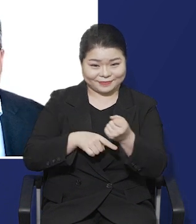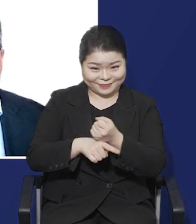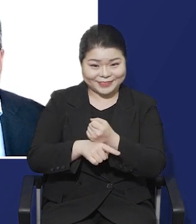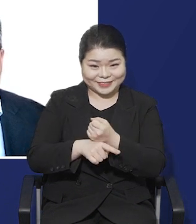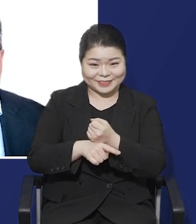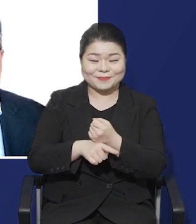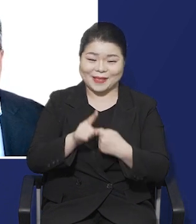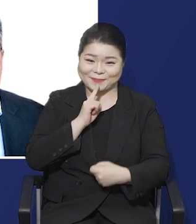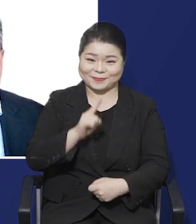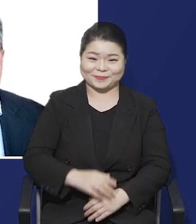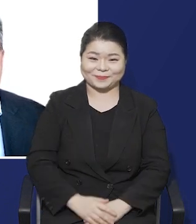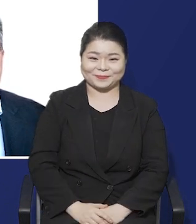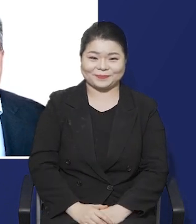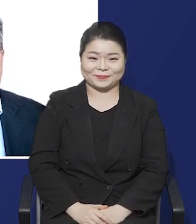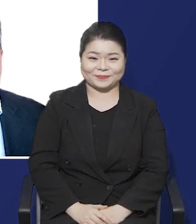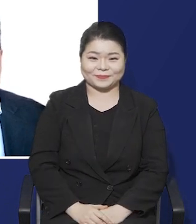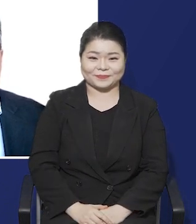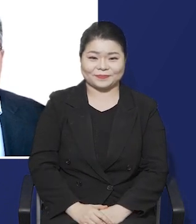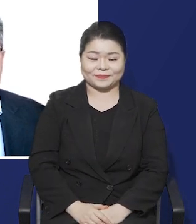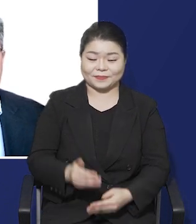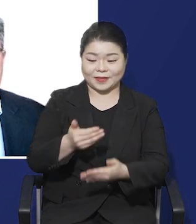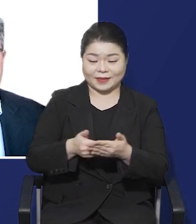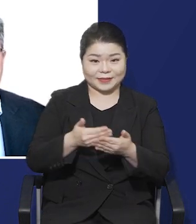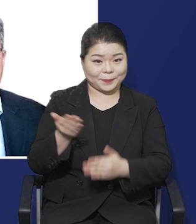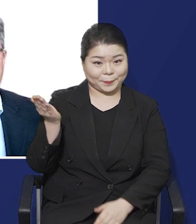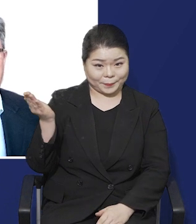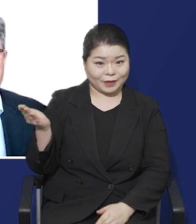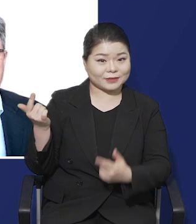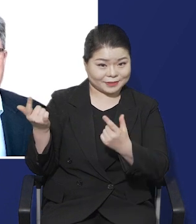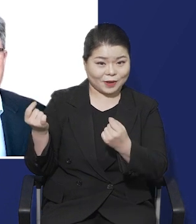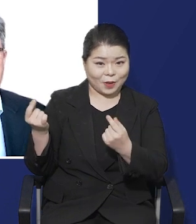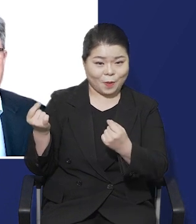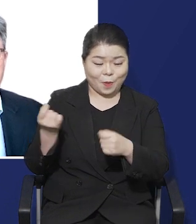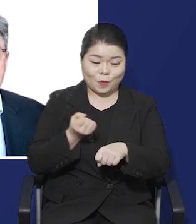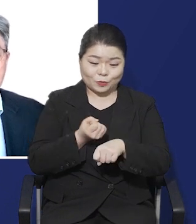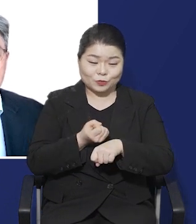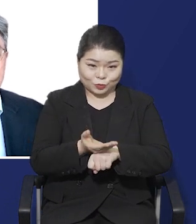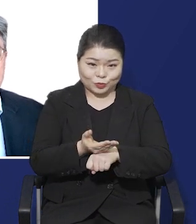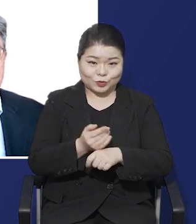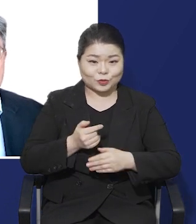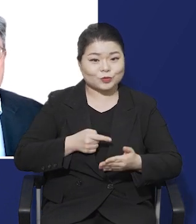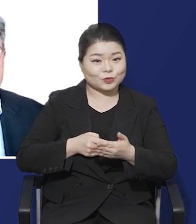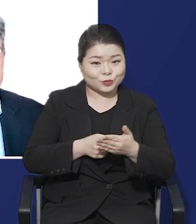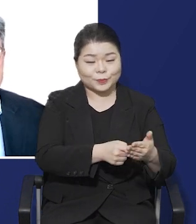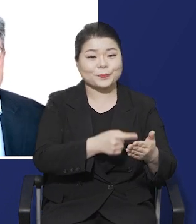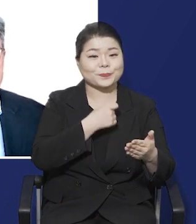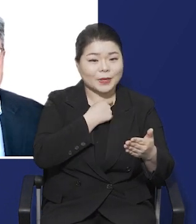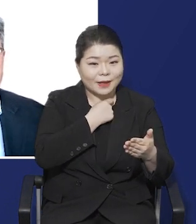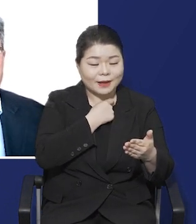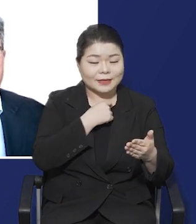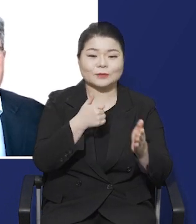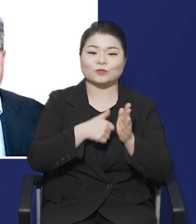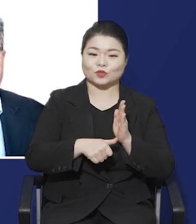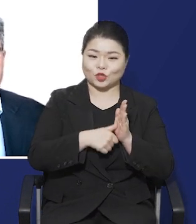정의한다고 볼 수 있습니다. 그림에서 보시는 바와 같이 수출을 추진하기 위해서는 기업의 수출 대상